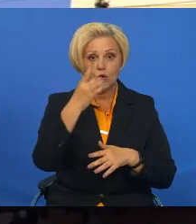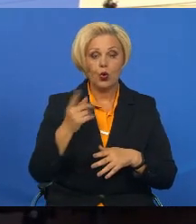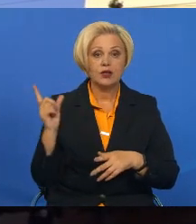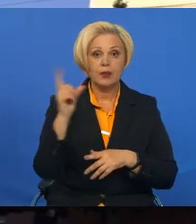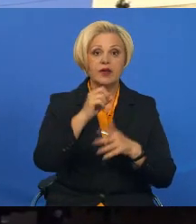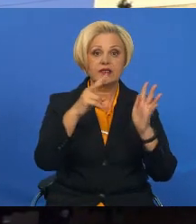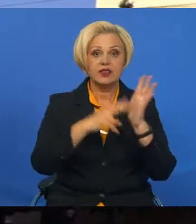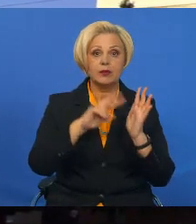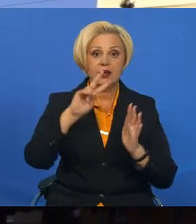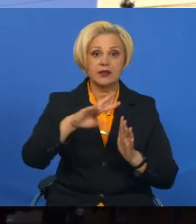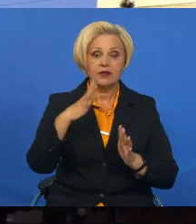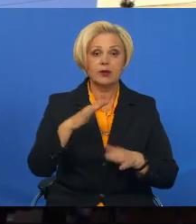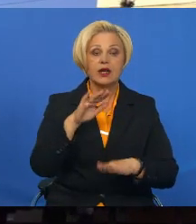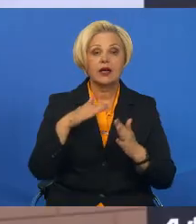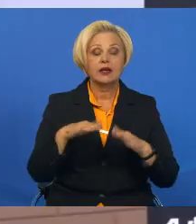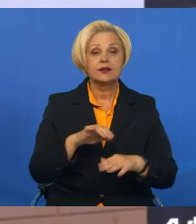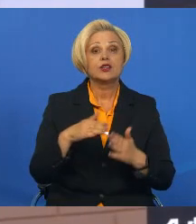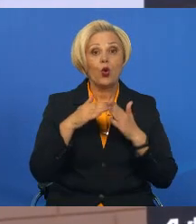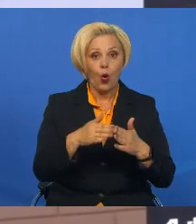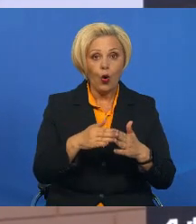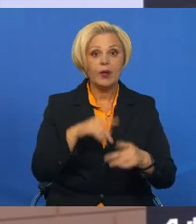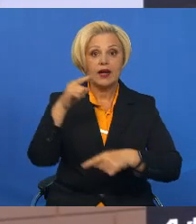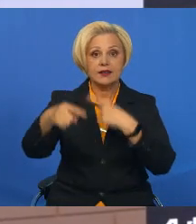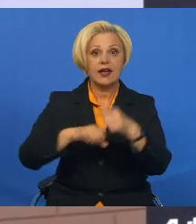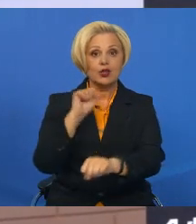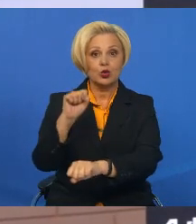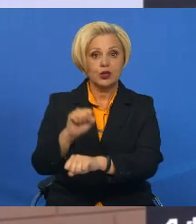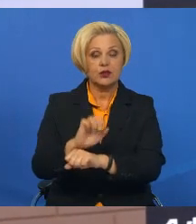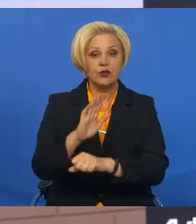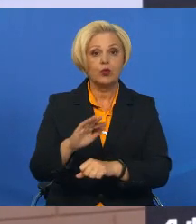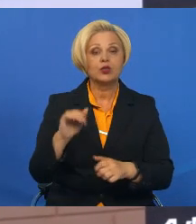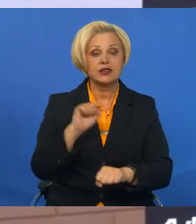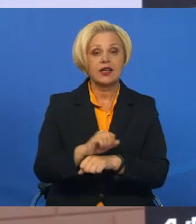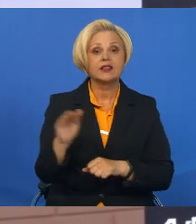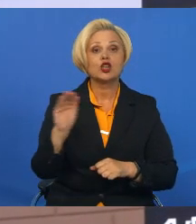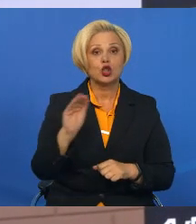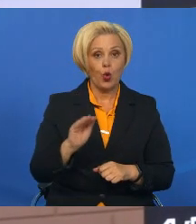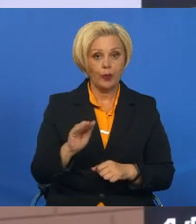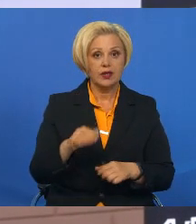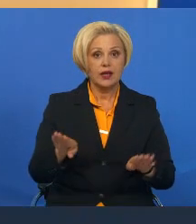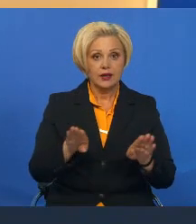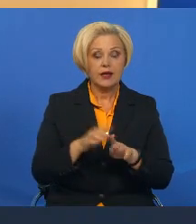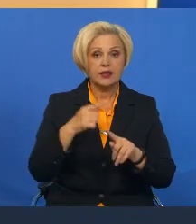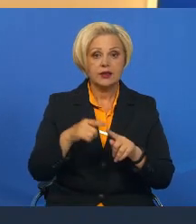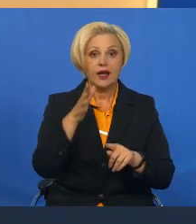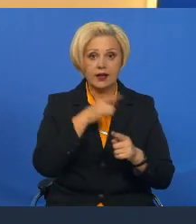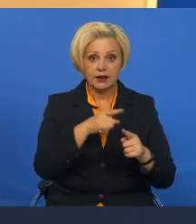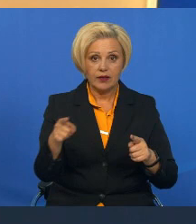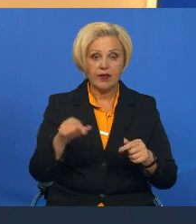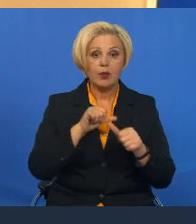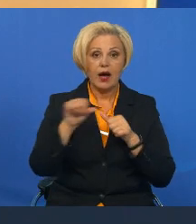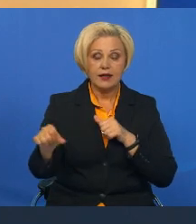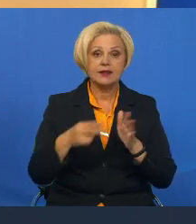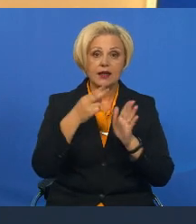ў 17:25 са станцыі Гомель. Наступным яго прыпынкам стане станцыя Жлобін. Таксама на гэтым участку асобныя